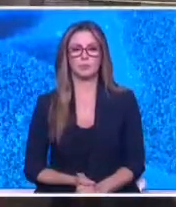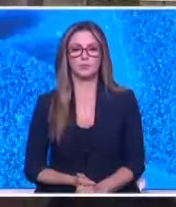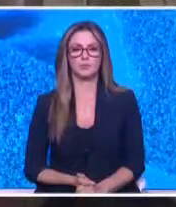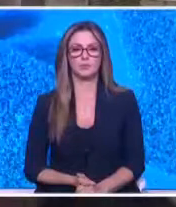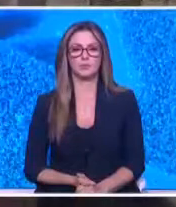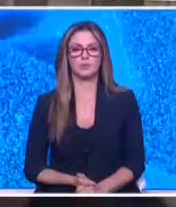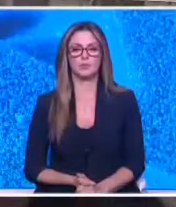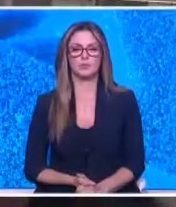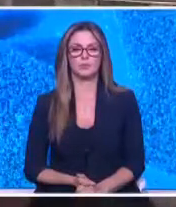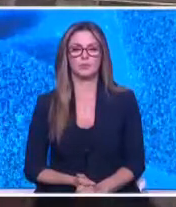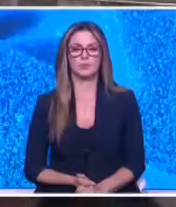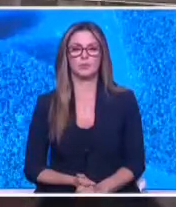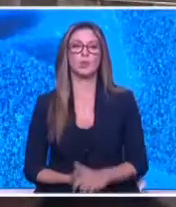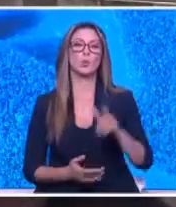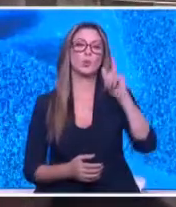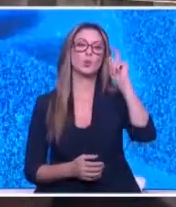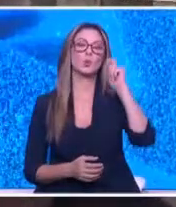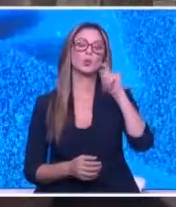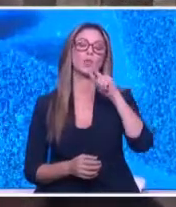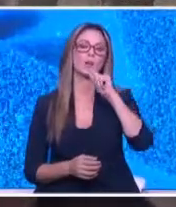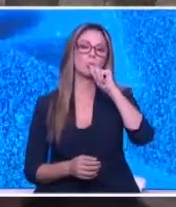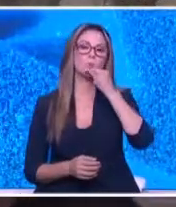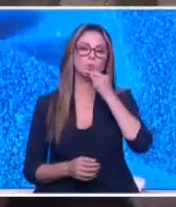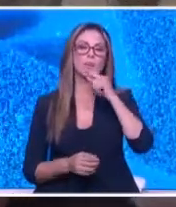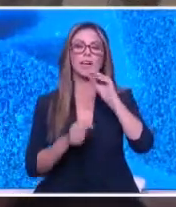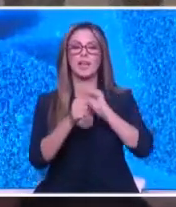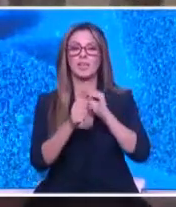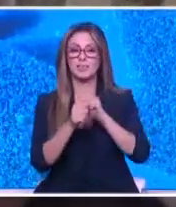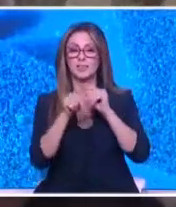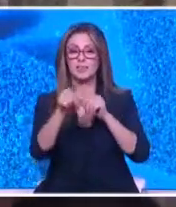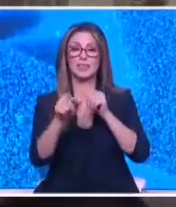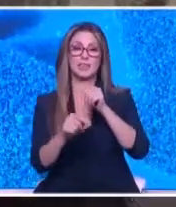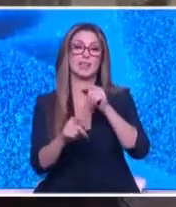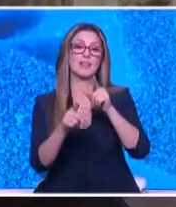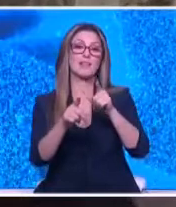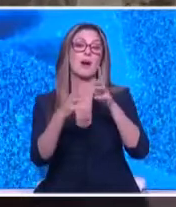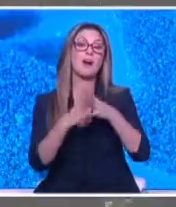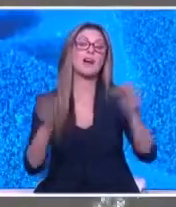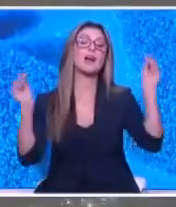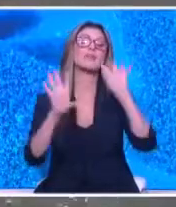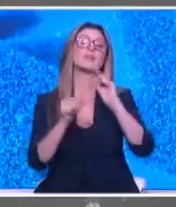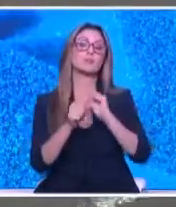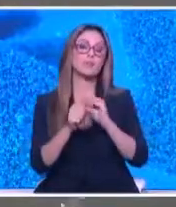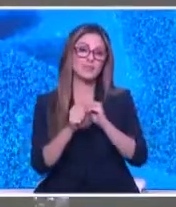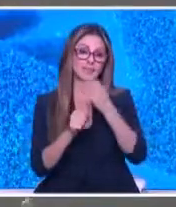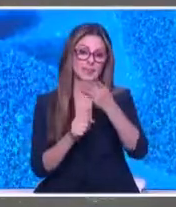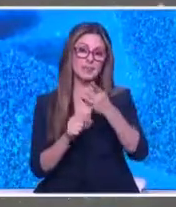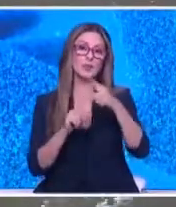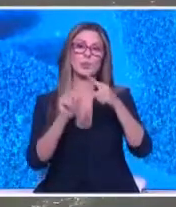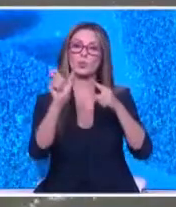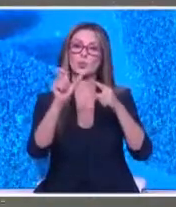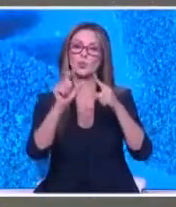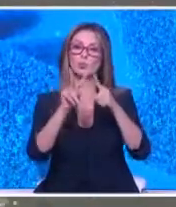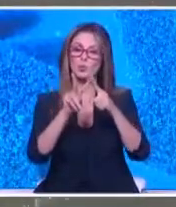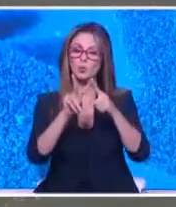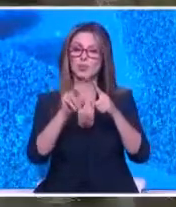Tunca Nehri gerçekten doğal kaynaklarımızın yok olmaması için temizlenmesi gerekiyor. Birazcık suyun çekilmesiyle bayağı kötü